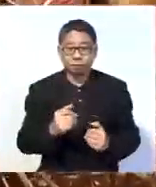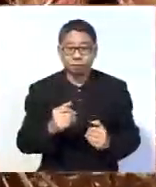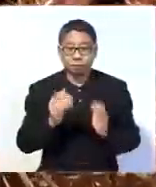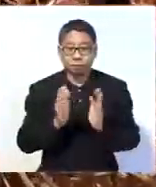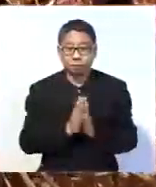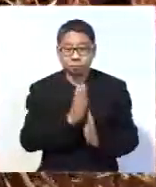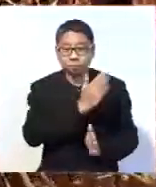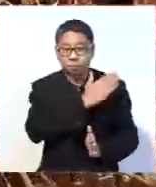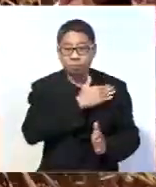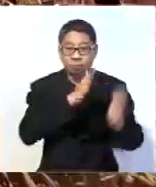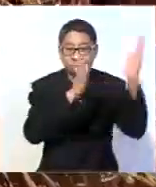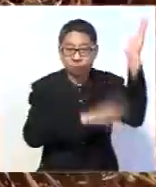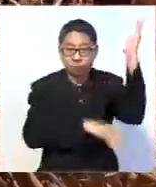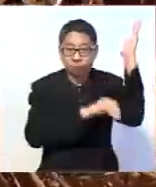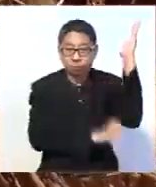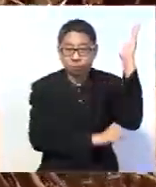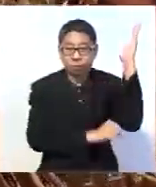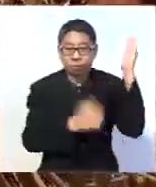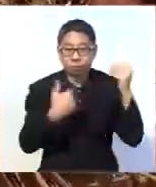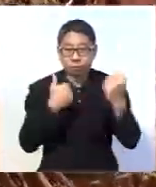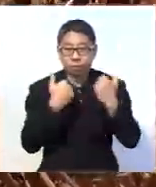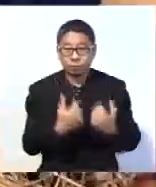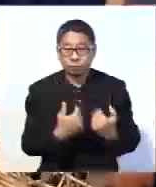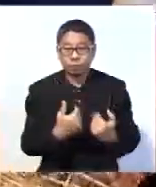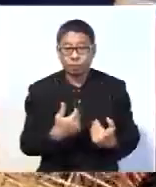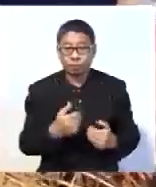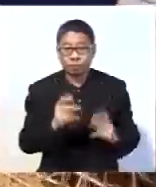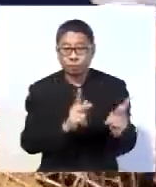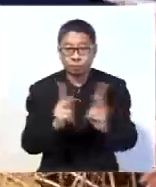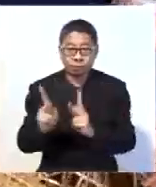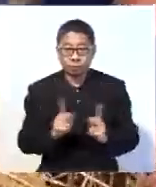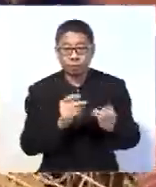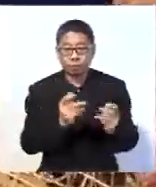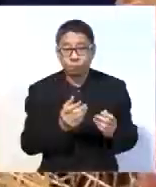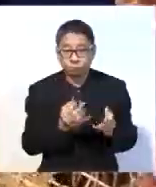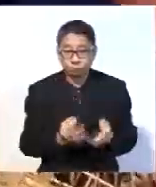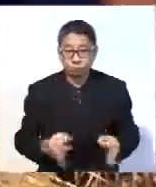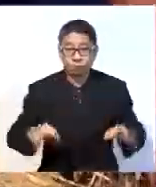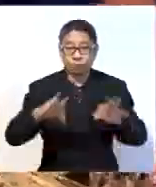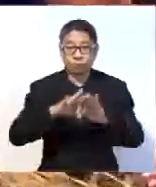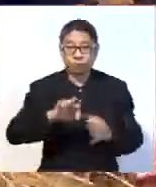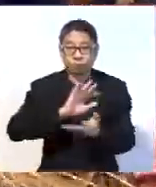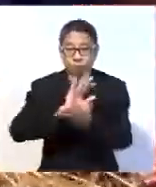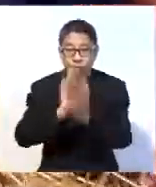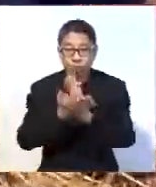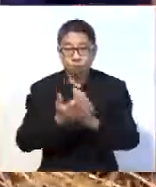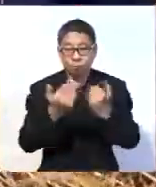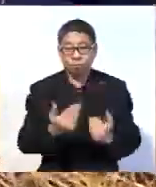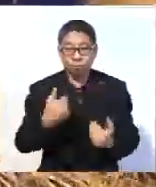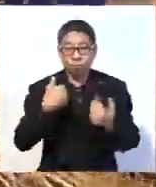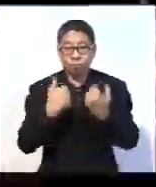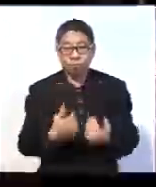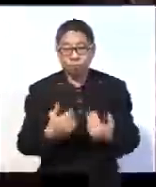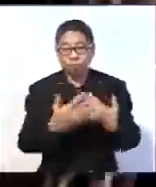ยตำบลนาทวีอำเภอนาทวีจังหวัดสงขลาซึ่งเป็นกิจกรรมสำคัญในโครงการพริกนาร้างเป็นน